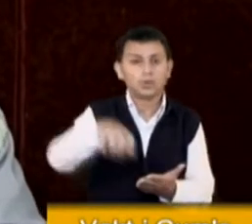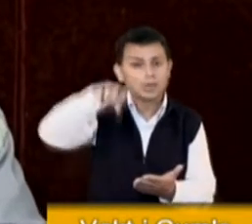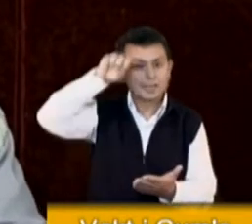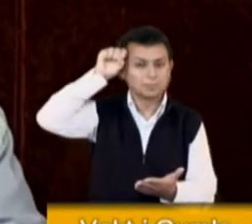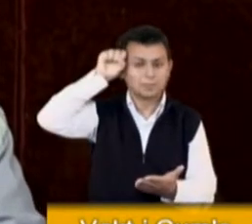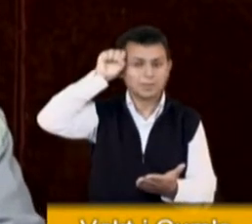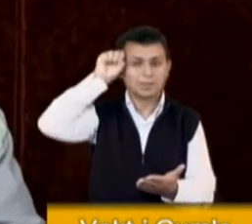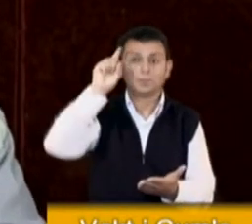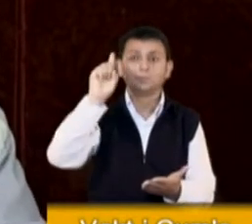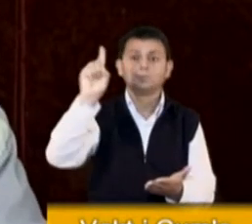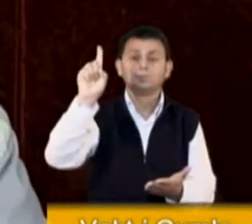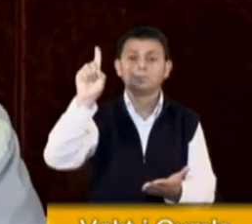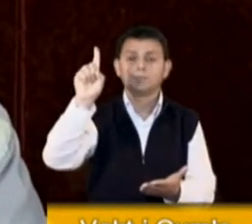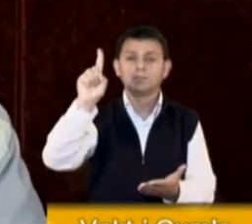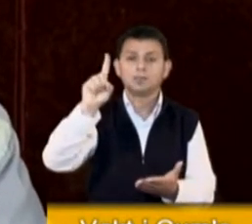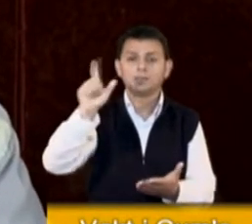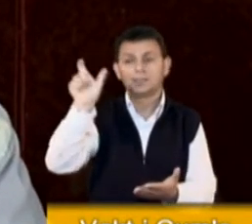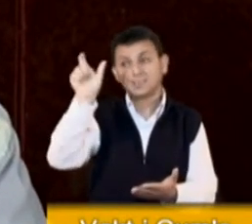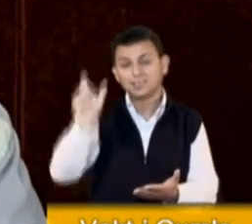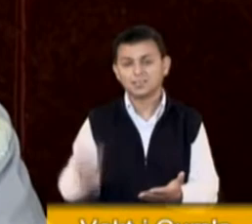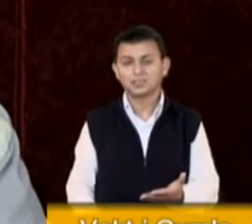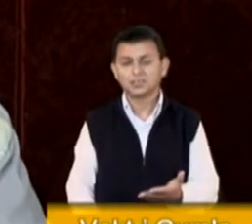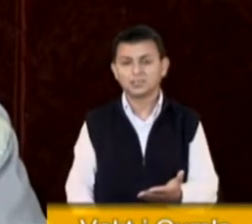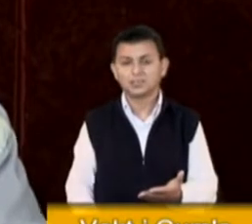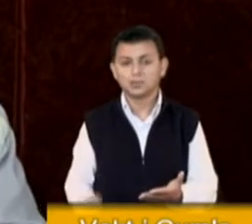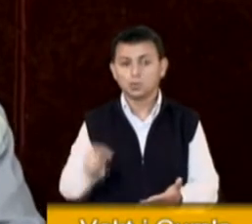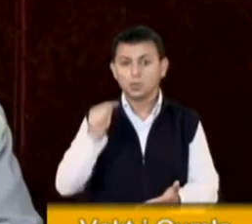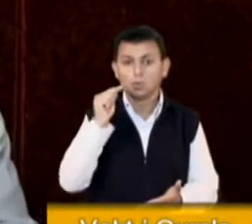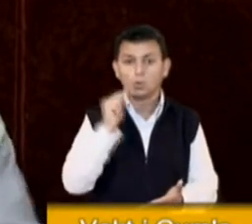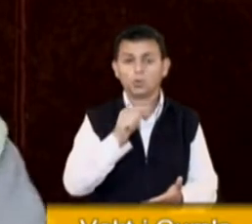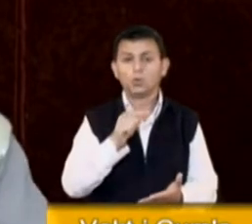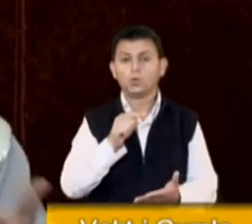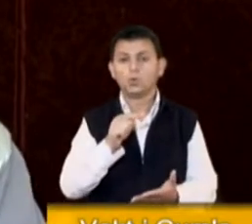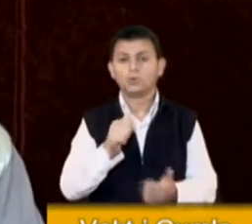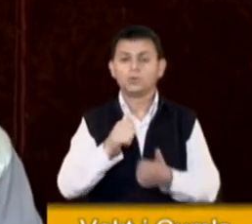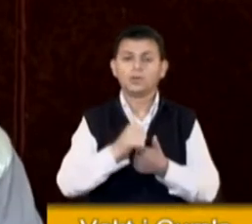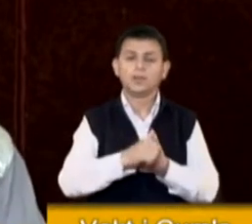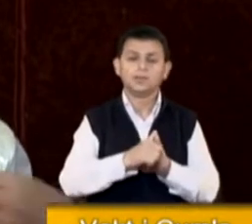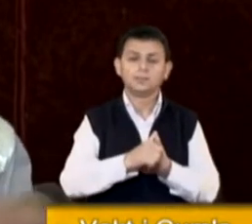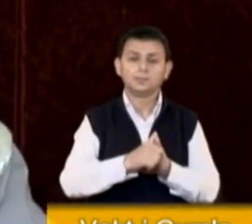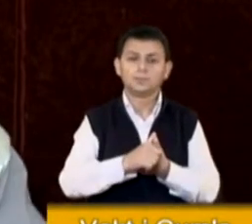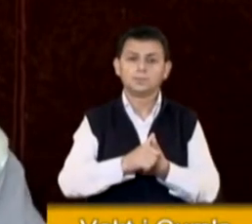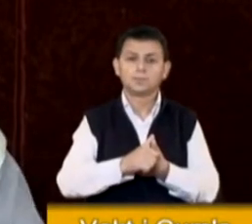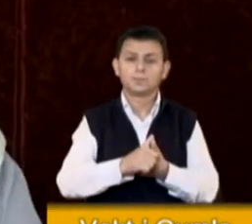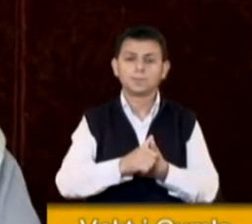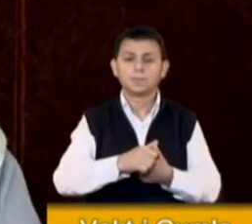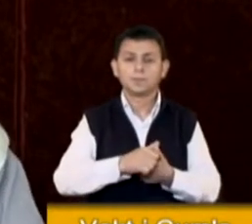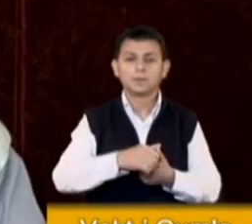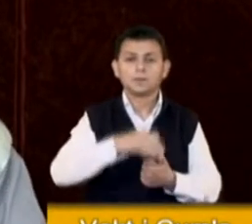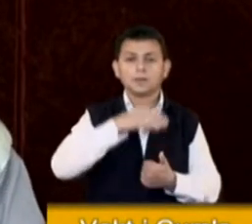hanımı, Abdullah İbni Mesud Hazretlerinin hanımı, yaşlı bir kadın